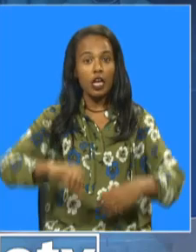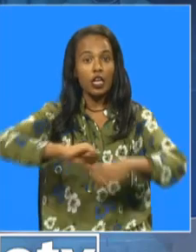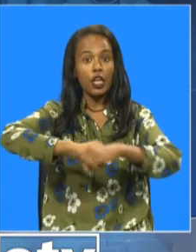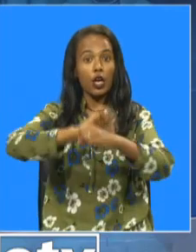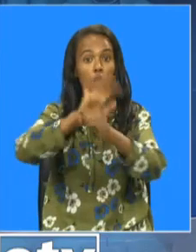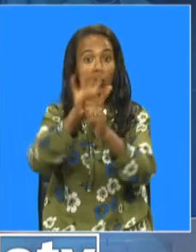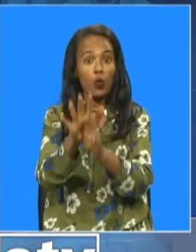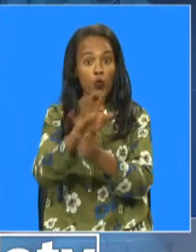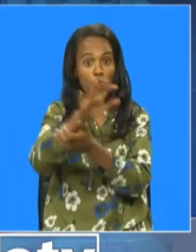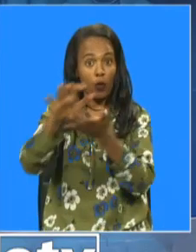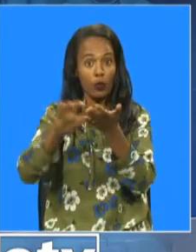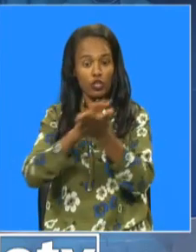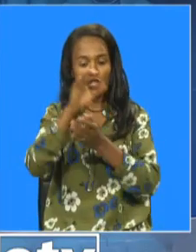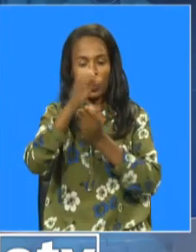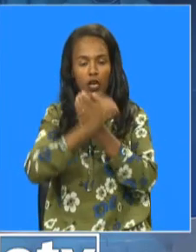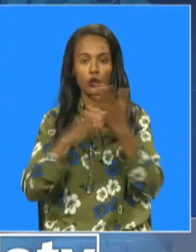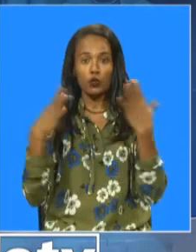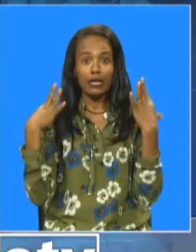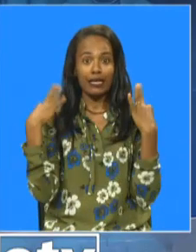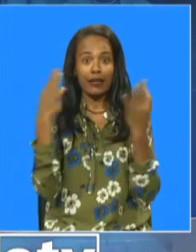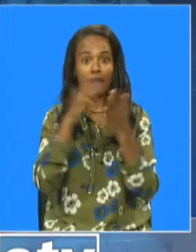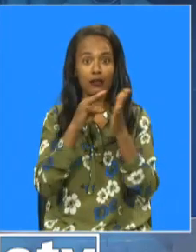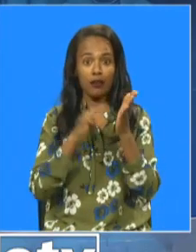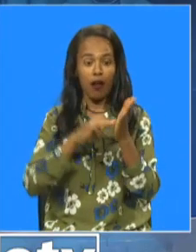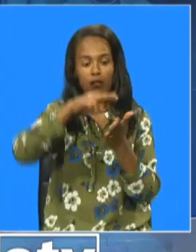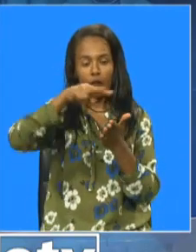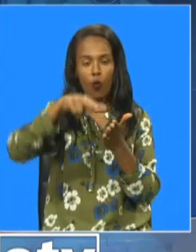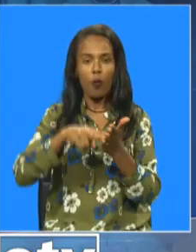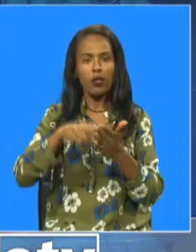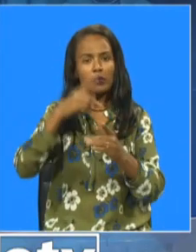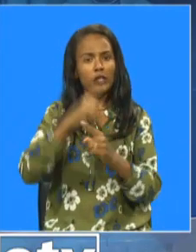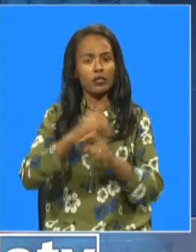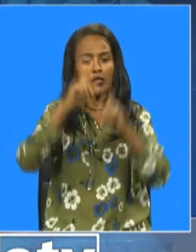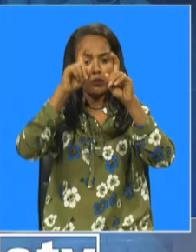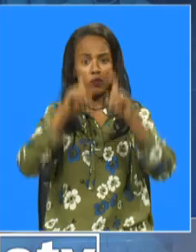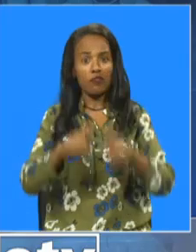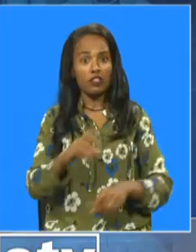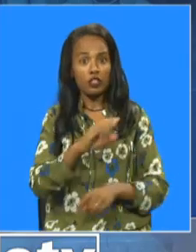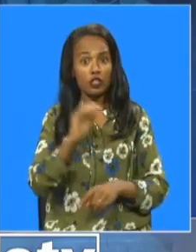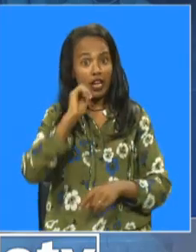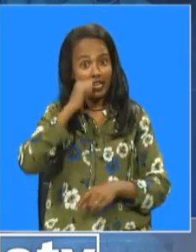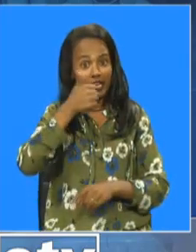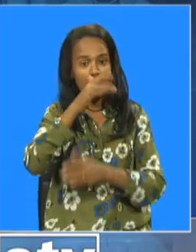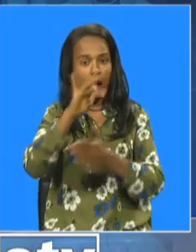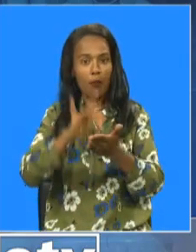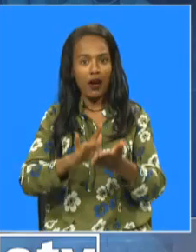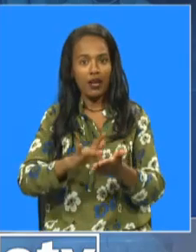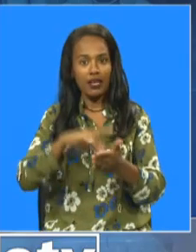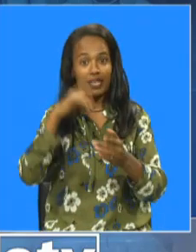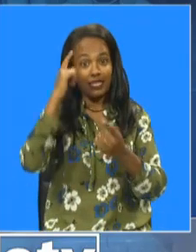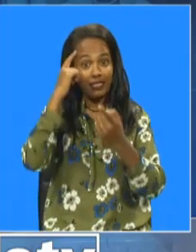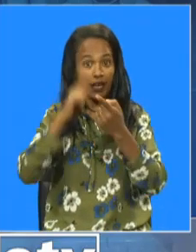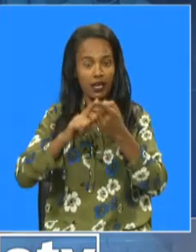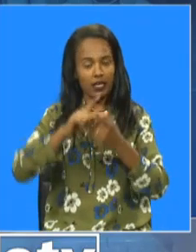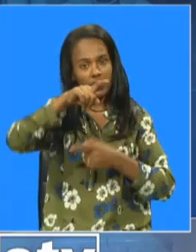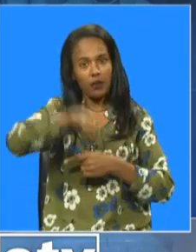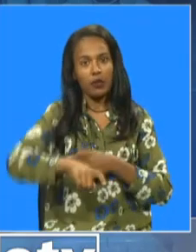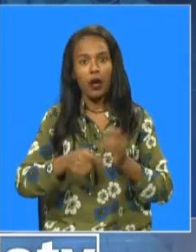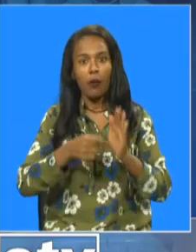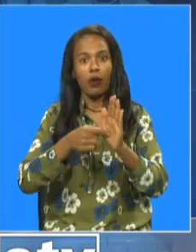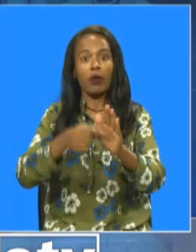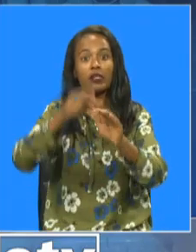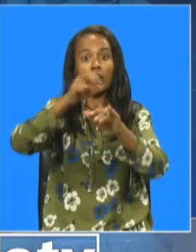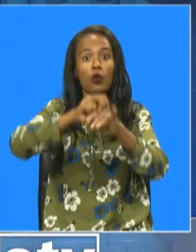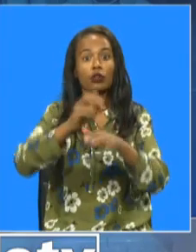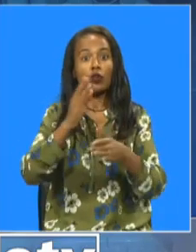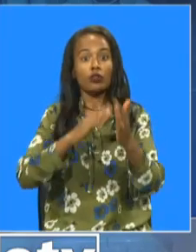የኮሮና ወረርሽኝ ያገሪቱን የጤና ስርዓትና ተቋማትን በአግባቡ መፈተሽና እንዲሁም ነገን ያማከለ ቅድ ሊታቀድ እንደሚገባ የሚያሳይ